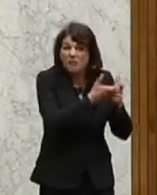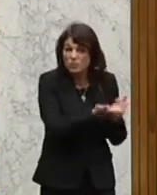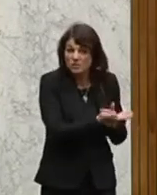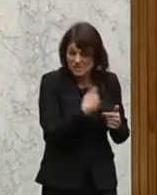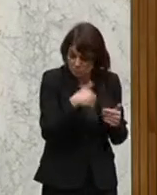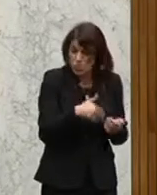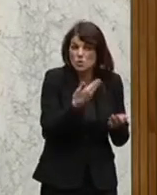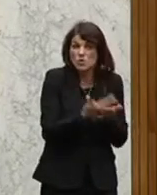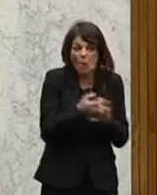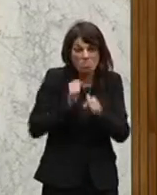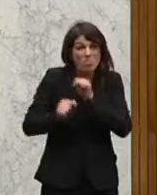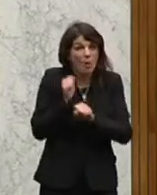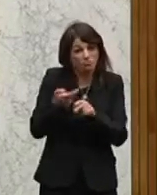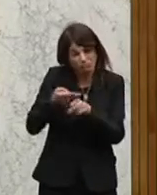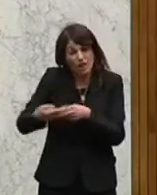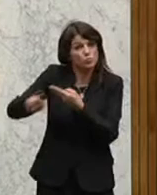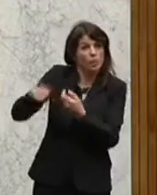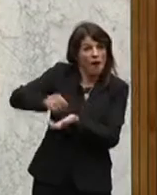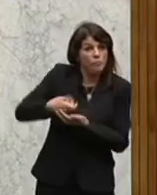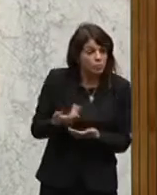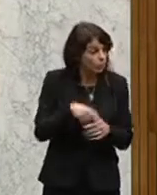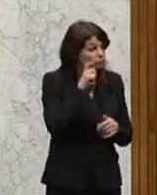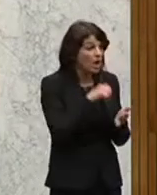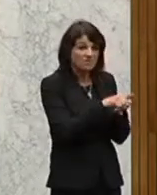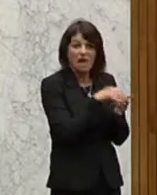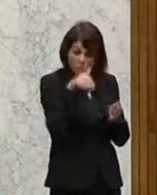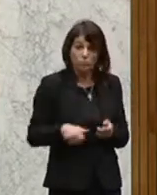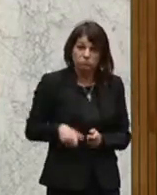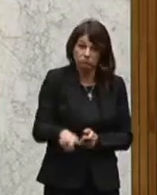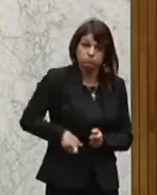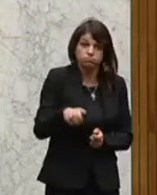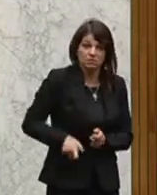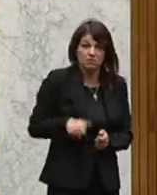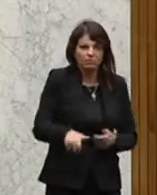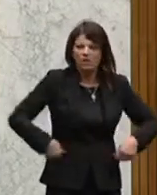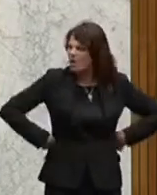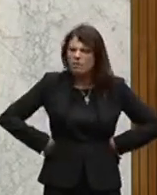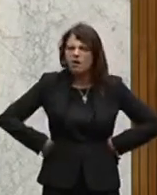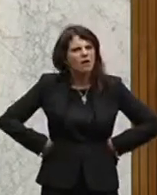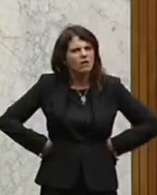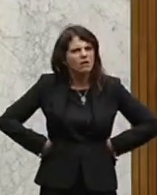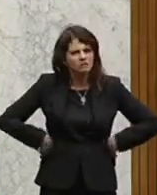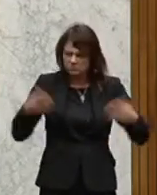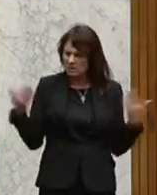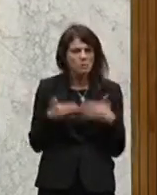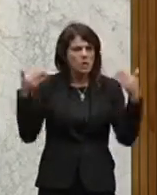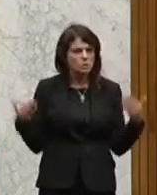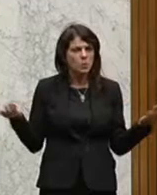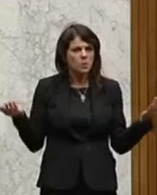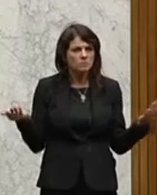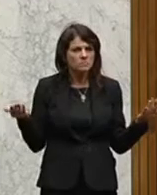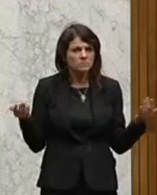eben notverstaatlicht wird und dass eben der Steuerzahler letztlich die Rechnung zahlt. Aber da sind Sie eindeutig im Widerspruch zum